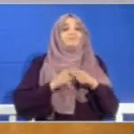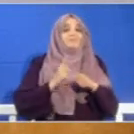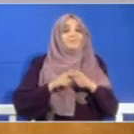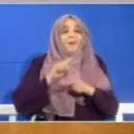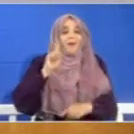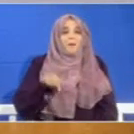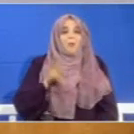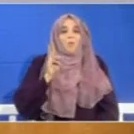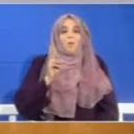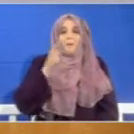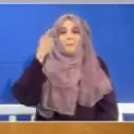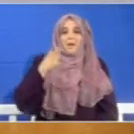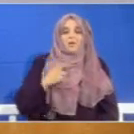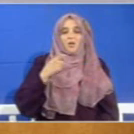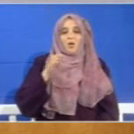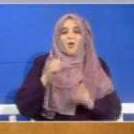إعجاب الإنسان بنفسه،